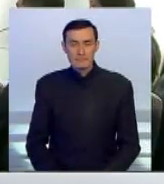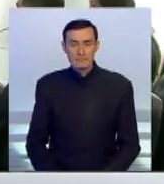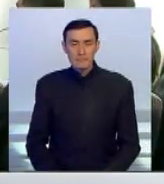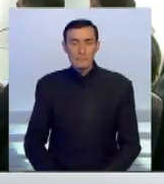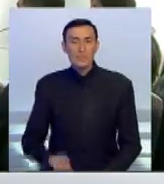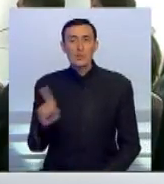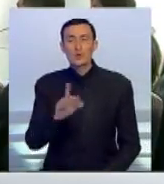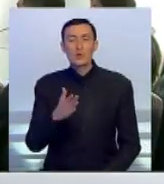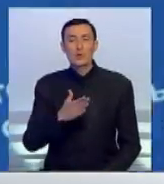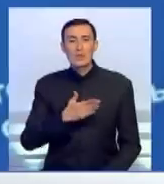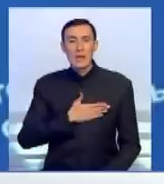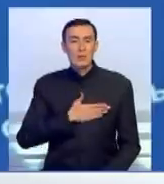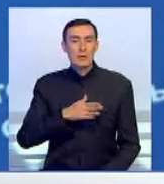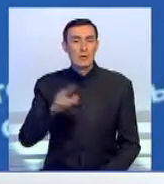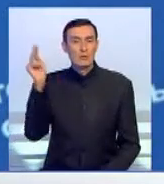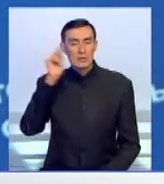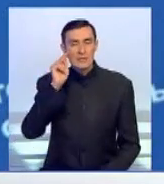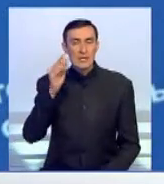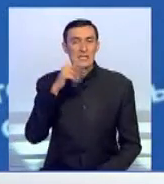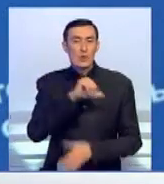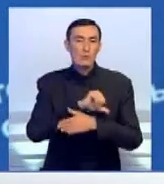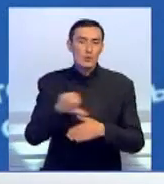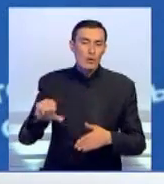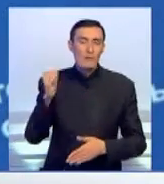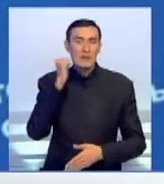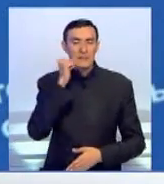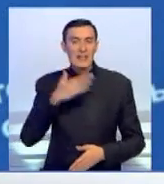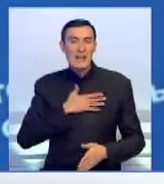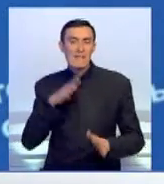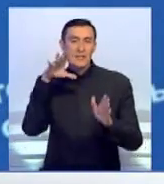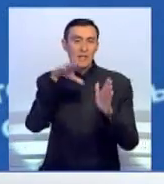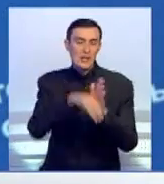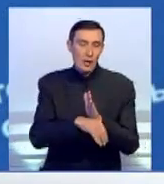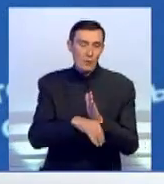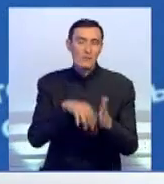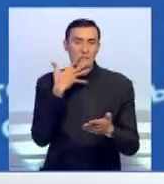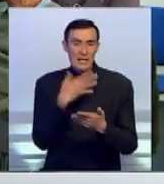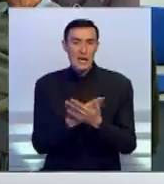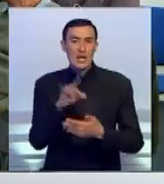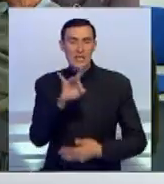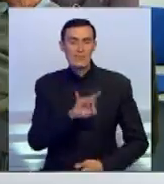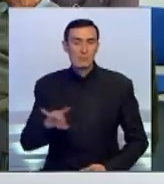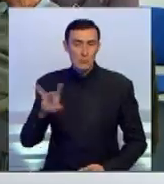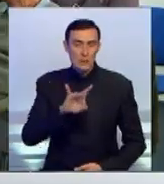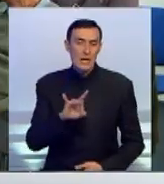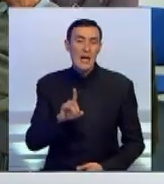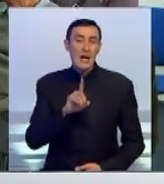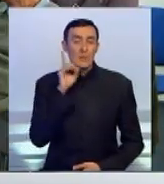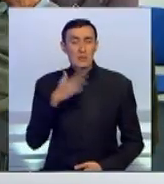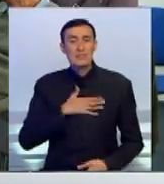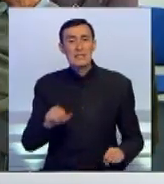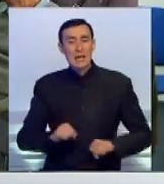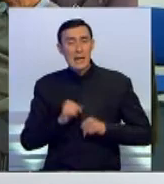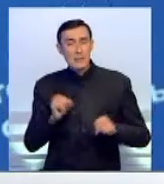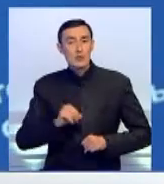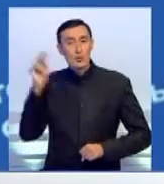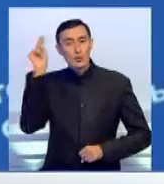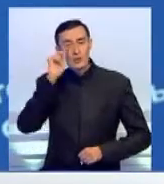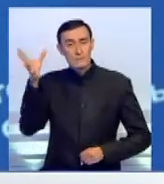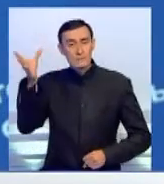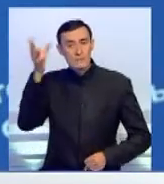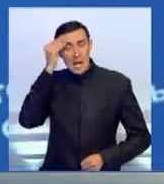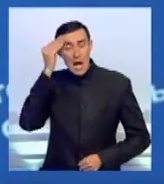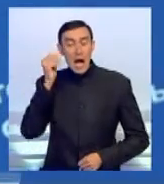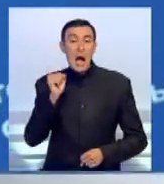Все, что я получила в Москве или за рубежом, где была, я внедряю у себя в своей республике. По молодости мы стремимся получать все, а